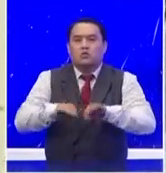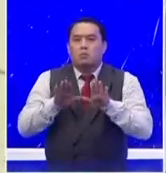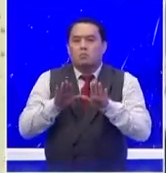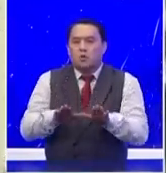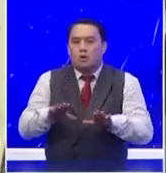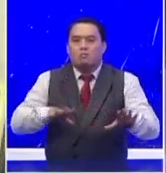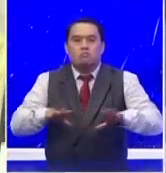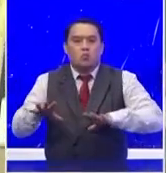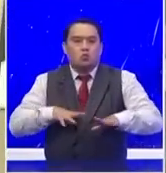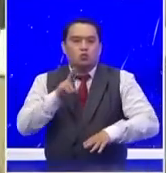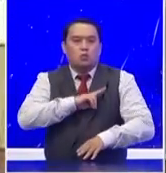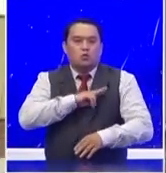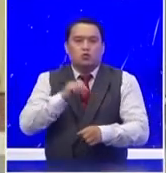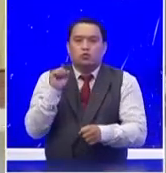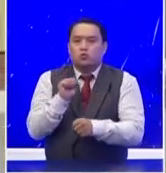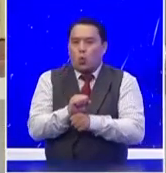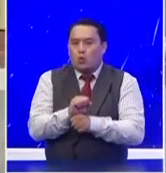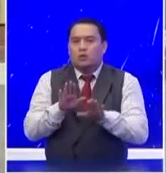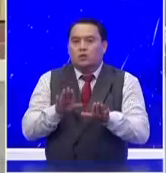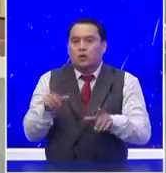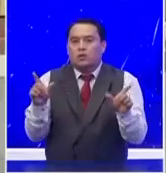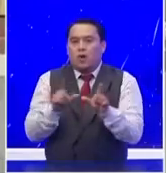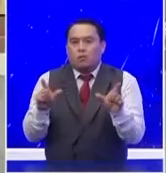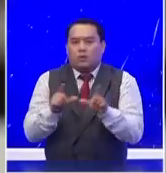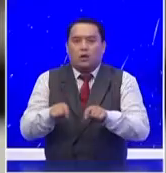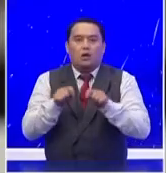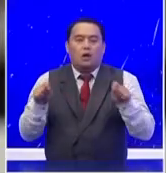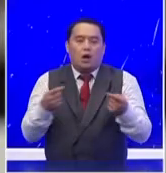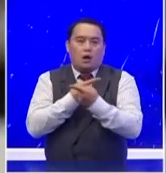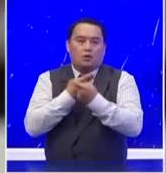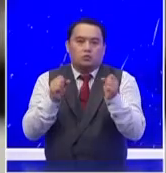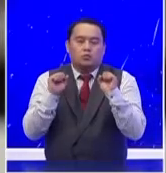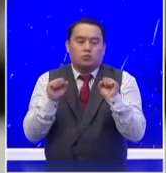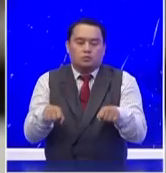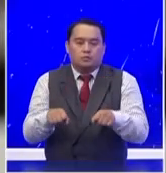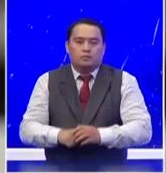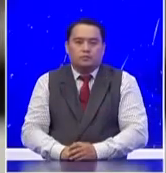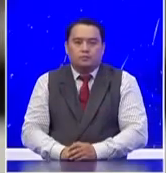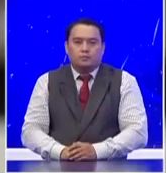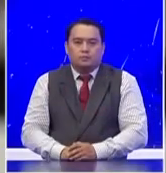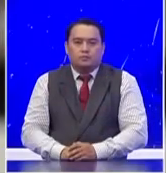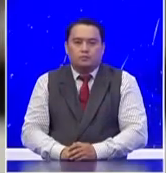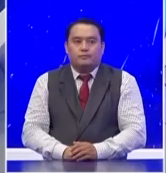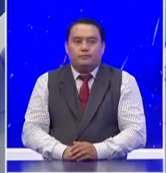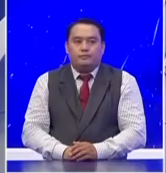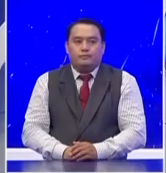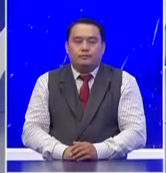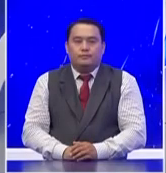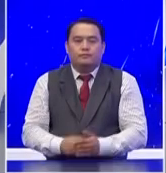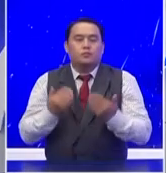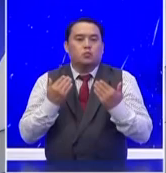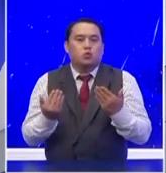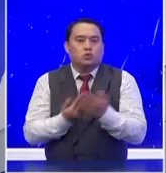орталық базарлар жұмысын тоқтатады. Тек азық-түлікпен дүкендері онлайн тасымалдаулар ғана жұмысын жалғастырады.